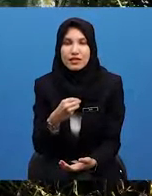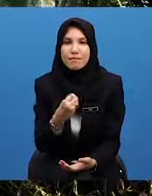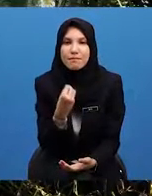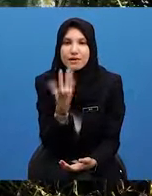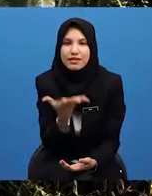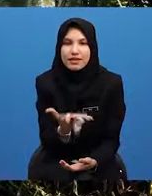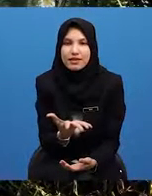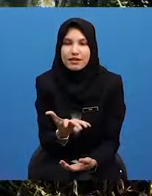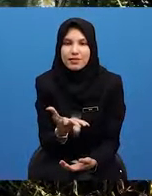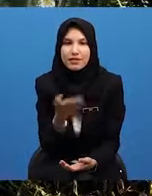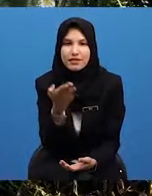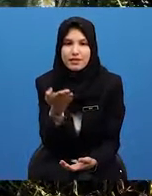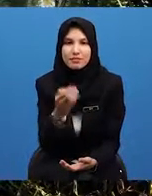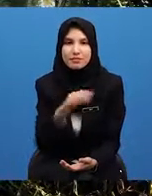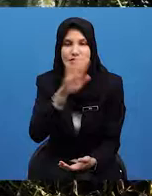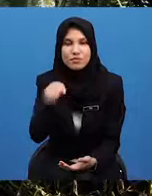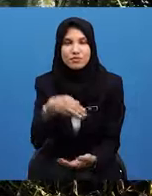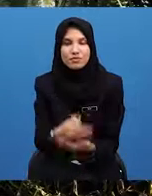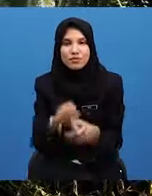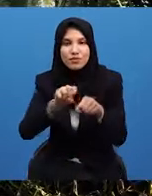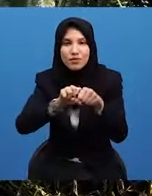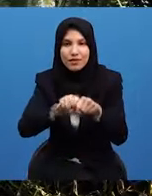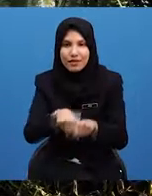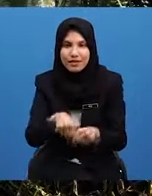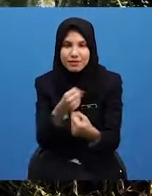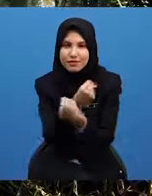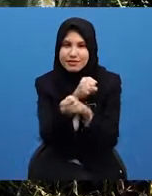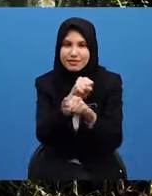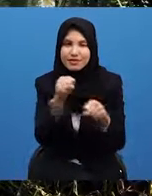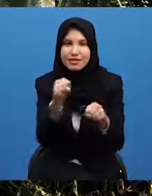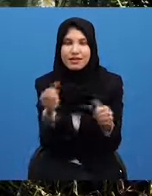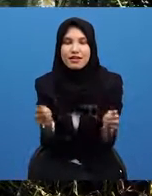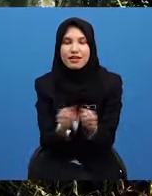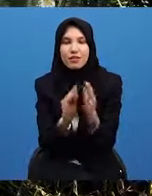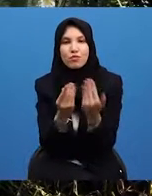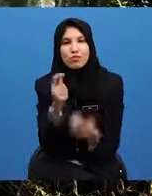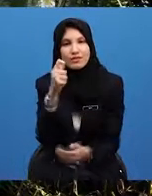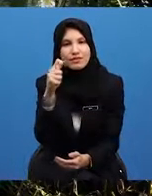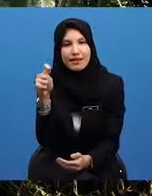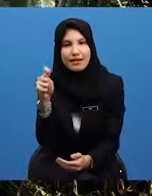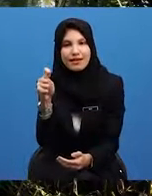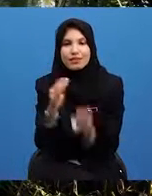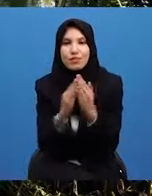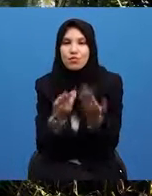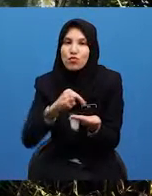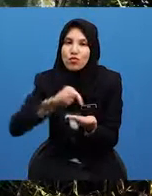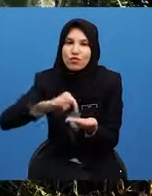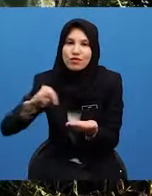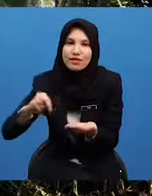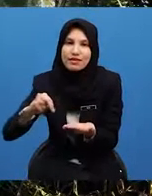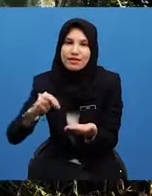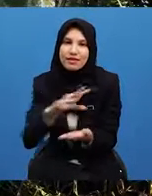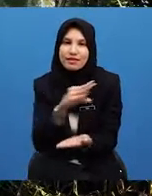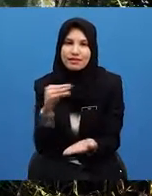pada kamu semua supaya bersedia dengan buku teks, buku nota